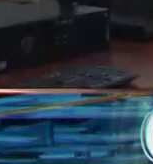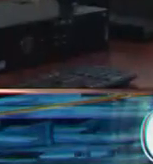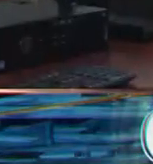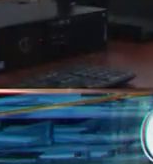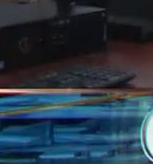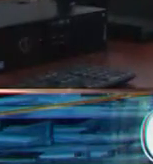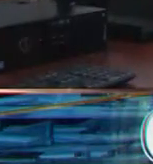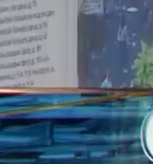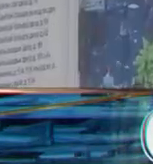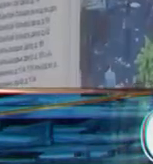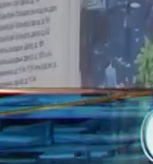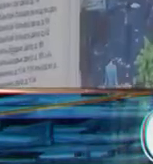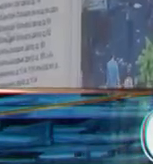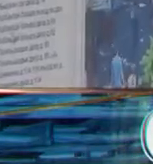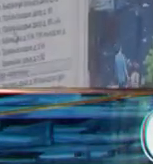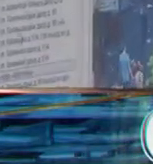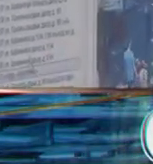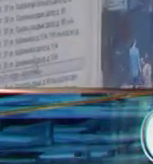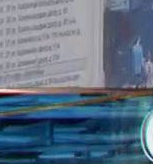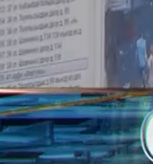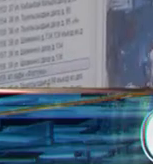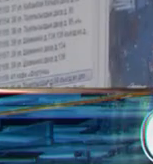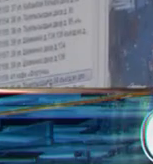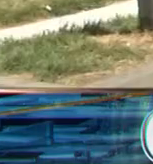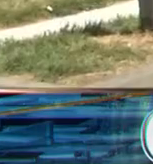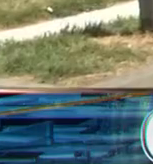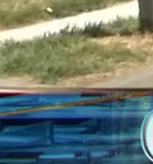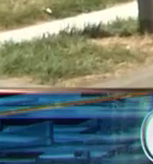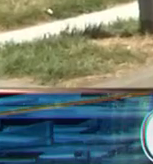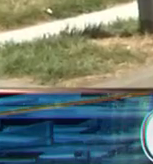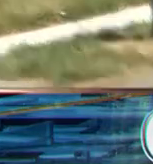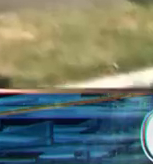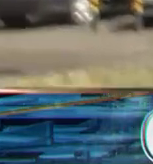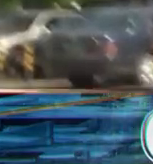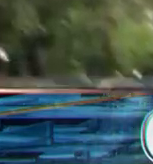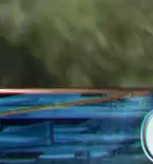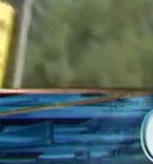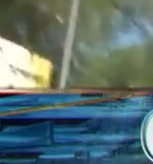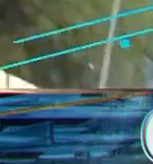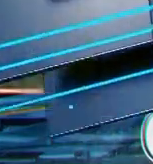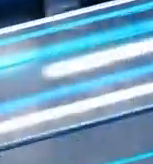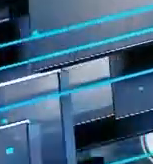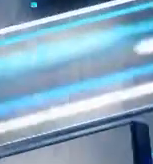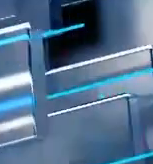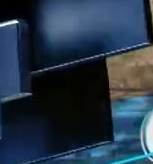Не спрячешься. Сотни уголовных дел раскрыты с начала года благодаря камерам видеонаблюдения.